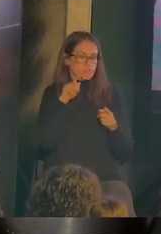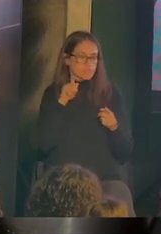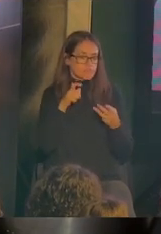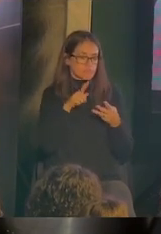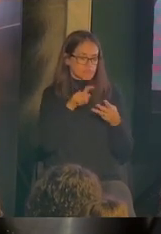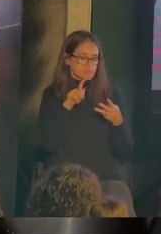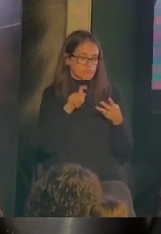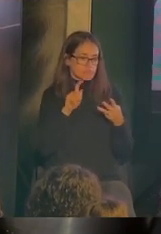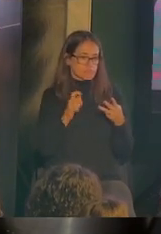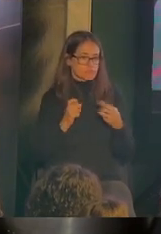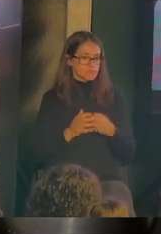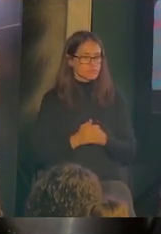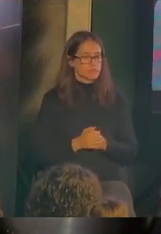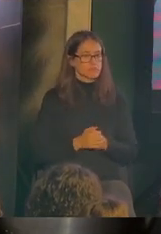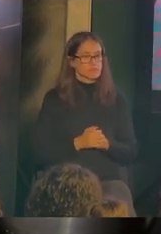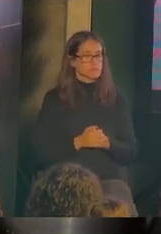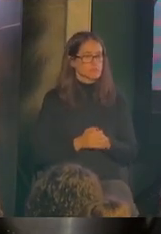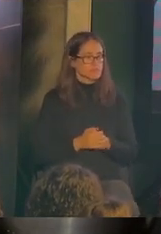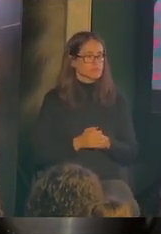del que ho elabora.